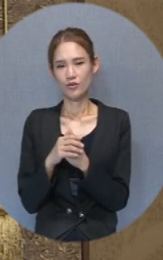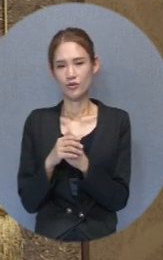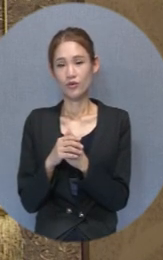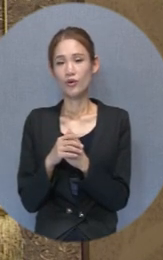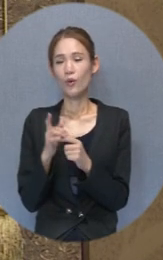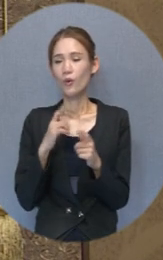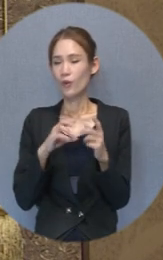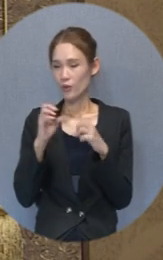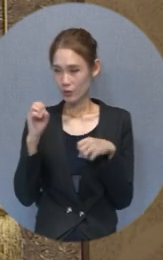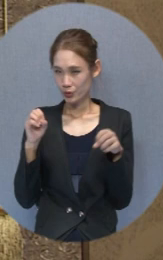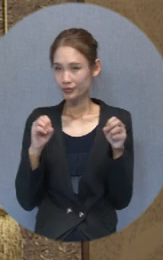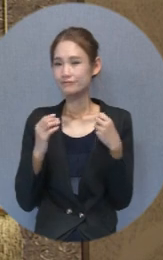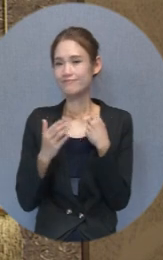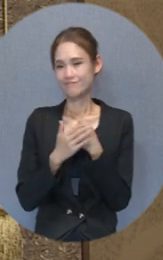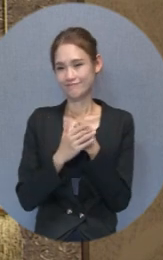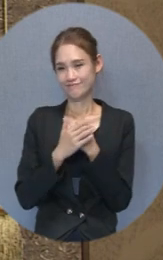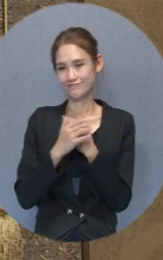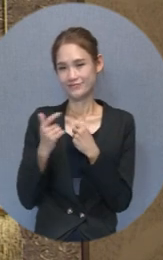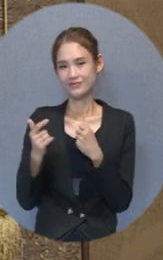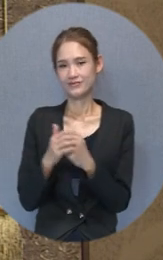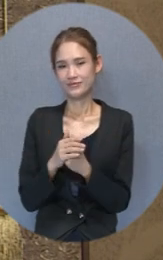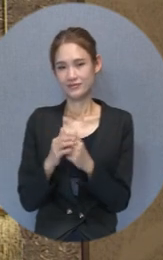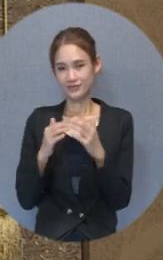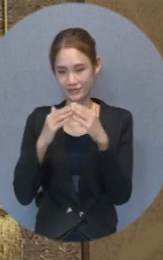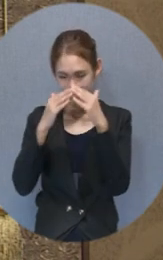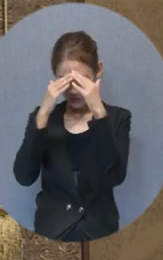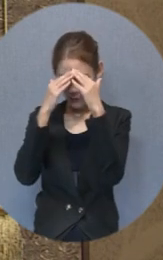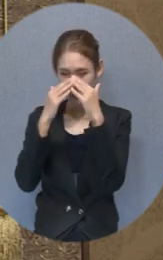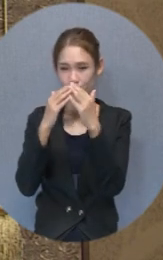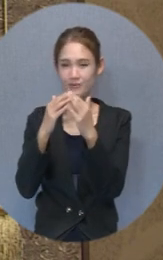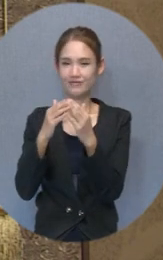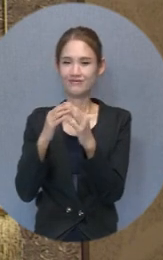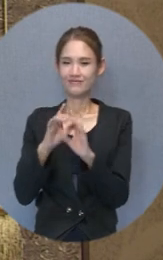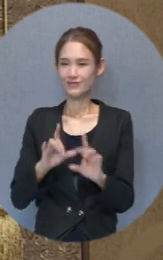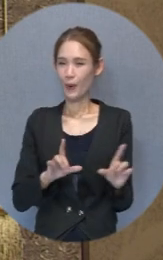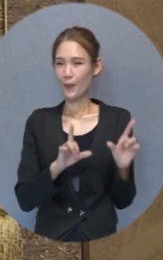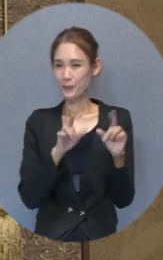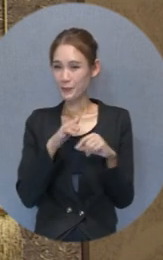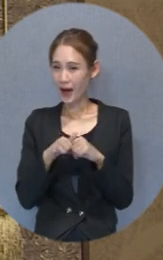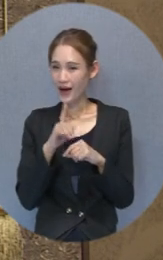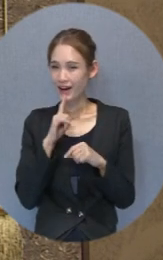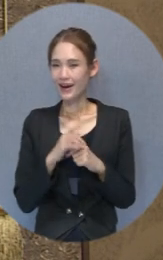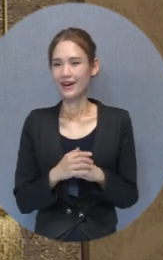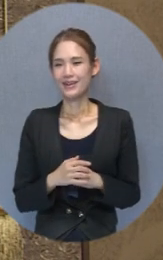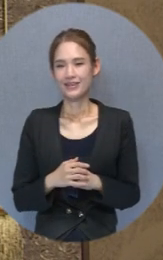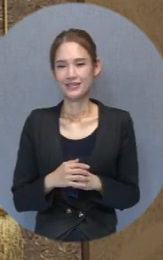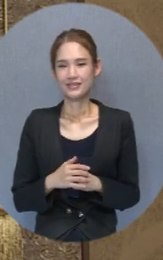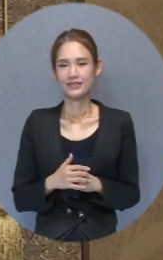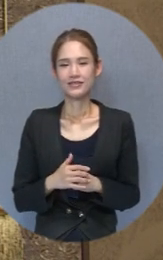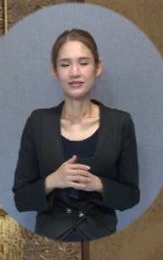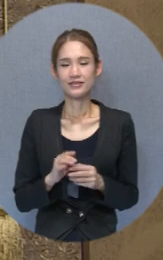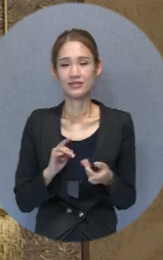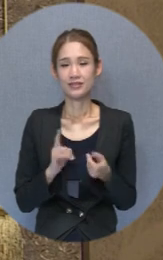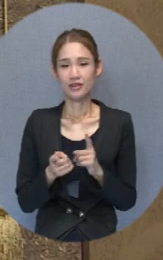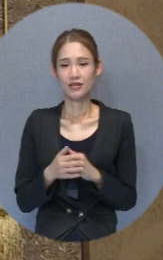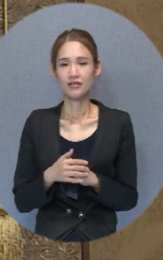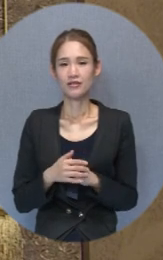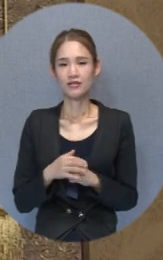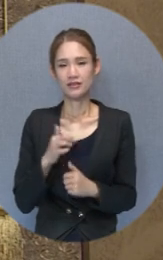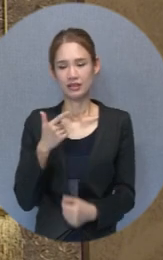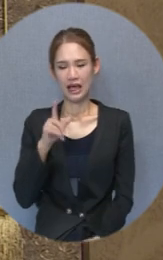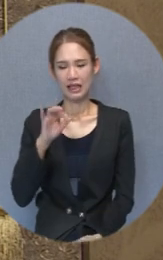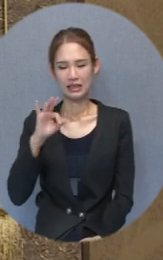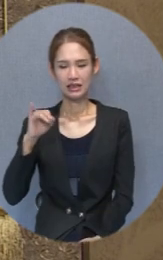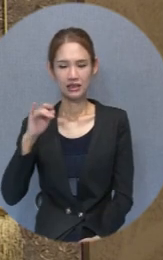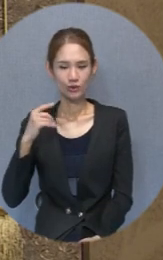도움이 되기도 했어요. 그러게요. 네. 또 집콕 라이프가 좀 써내다 보니까. 네, 맞아요. 근데 이제 대신에 난이도